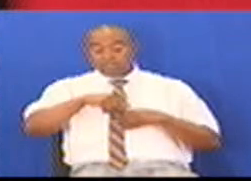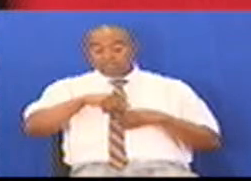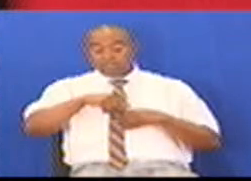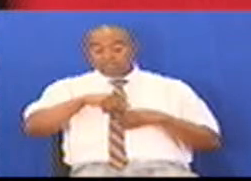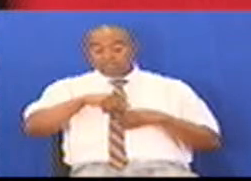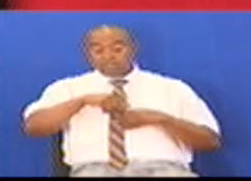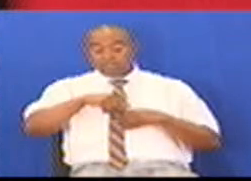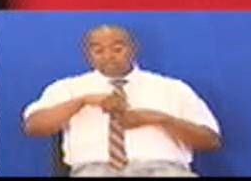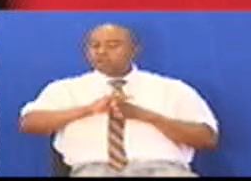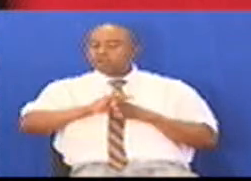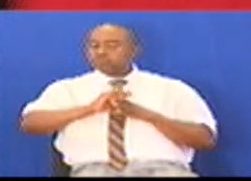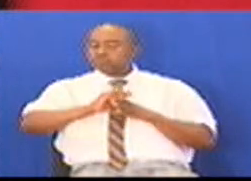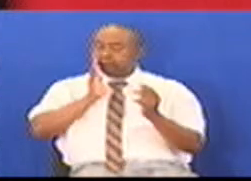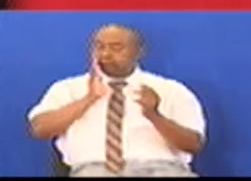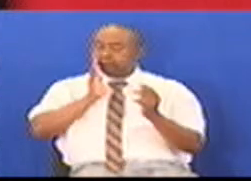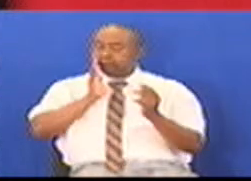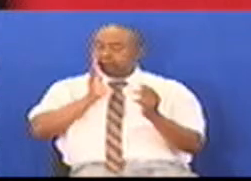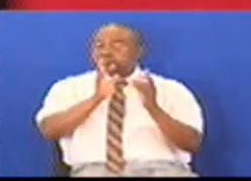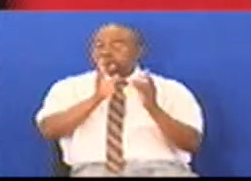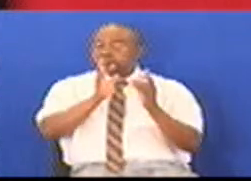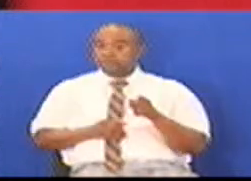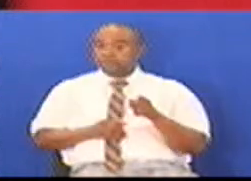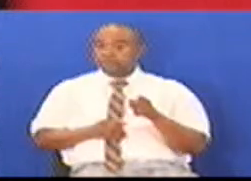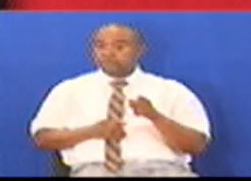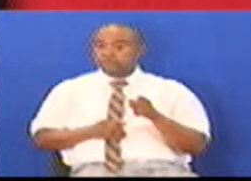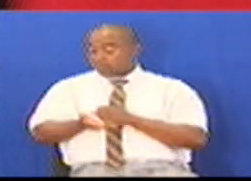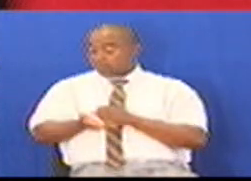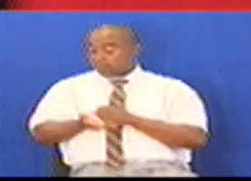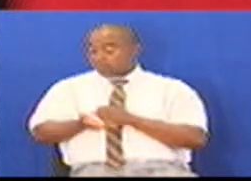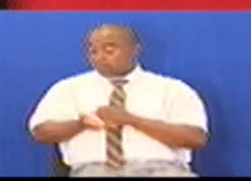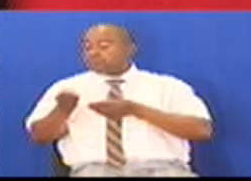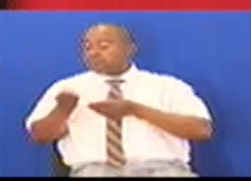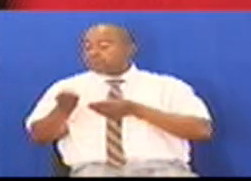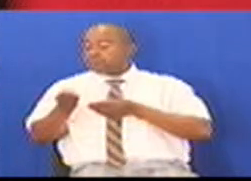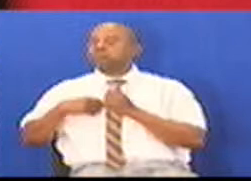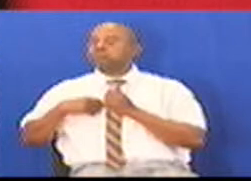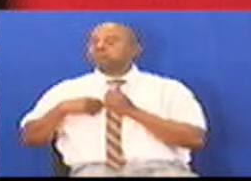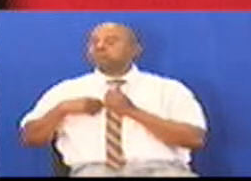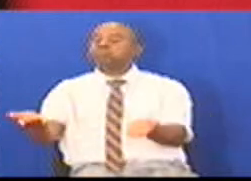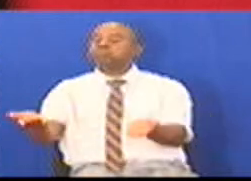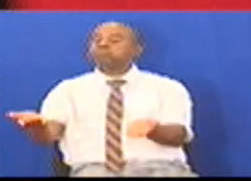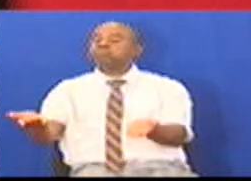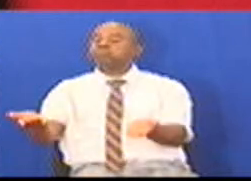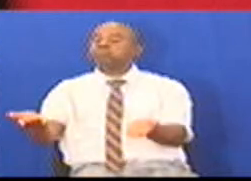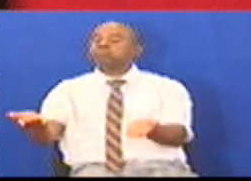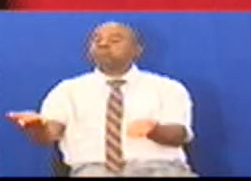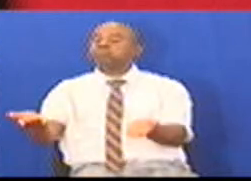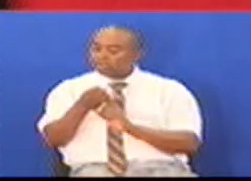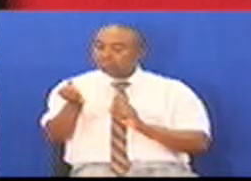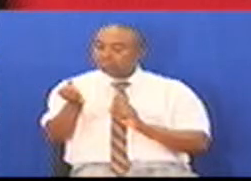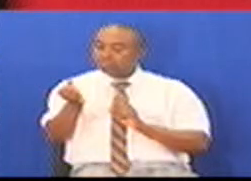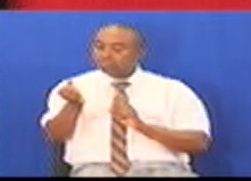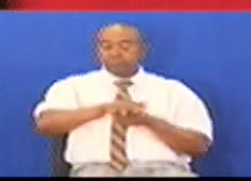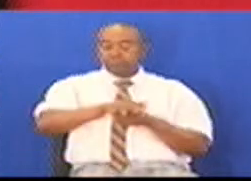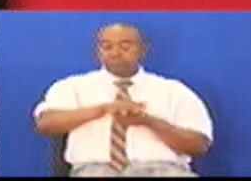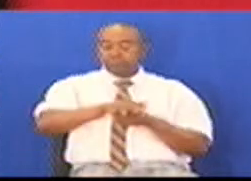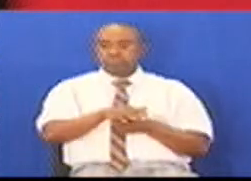nia iliyokusudiwa na kwa kuzisaidia biashara ziendelee kuzalisha mapato mengi